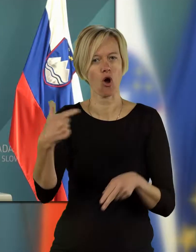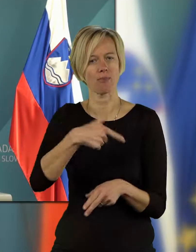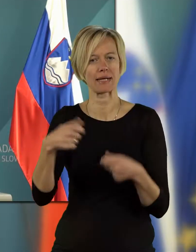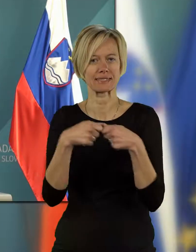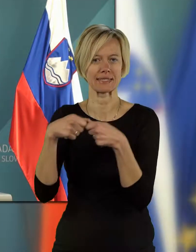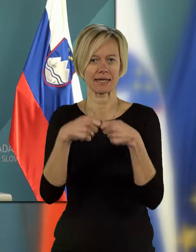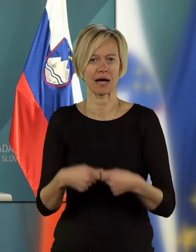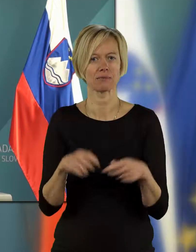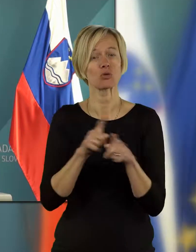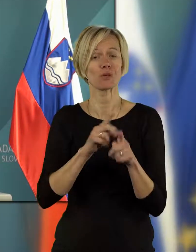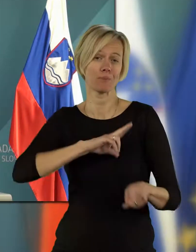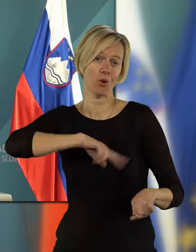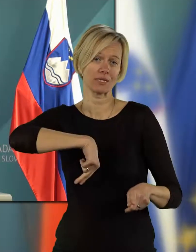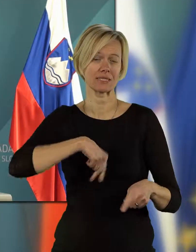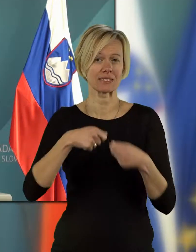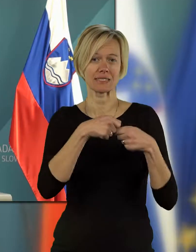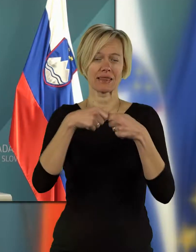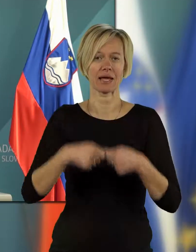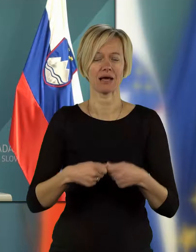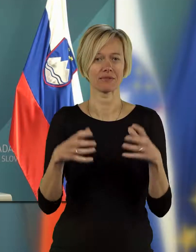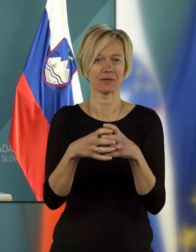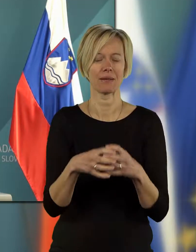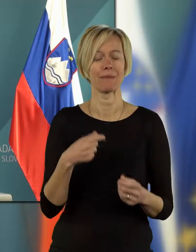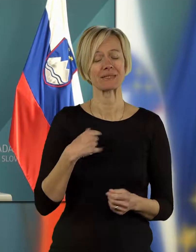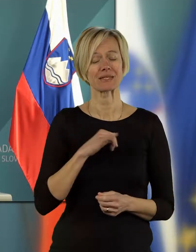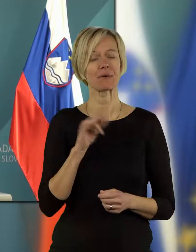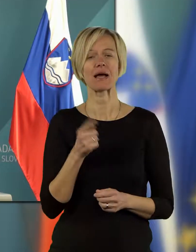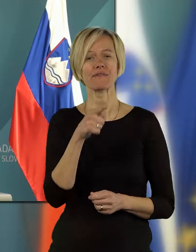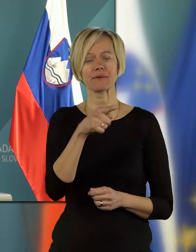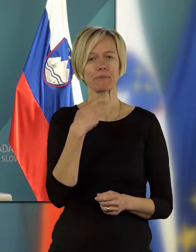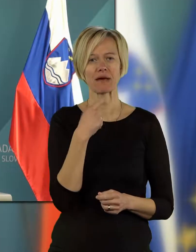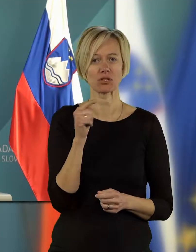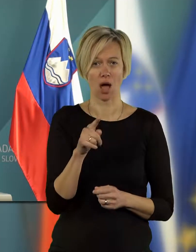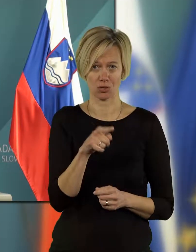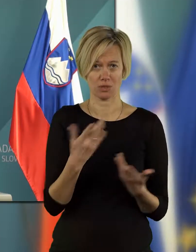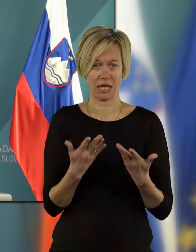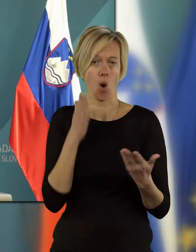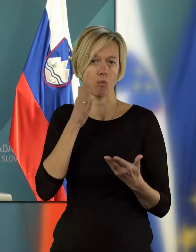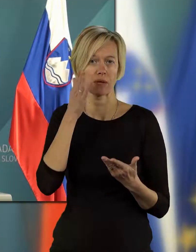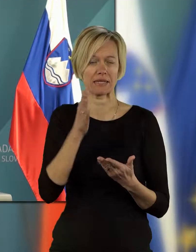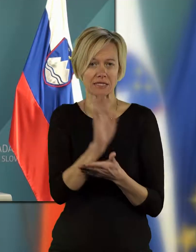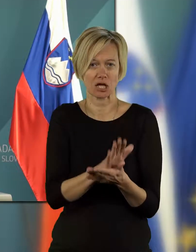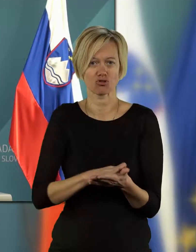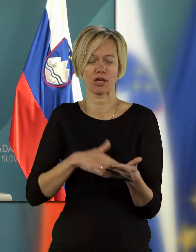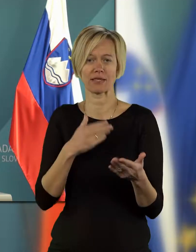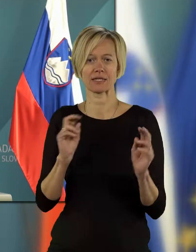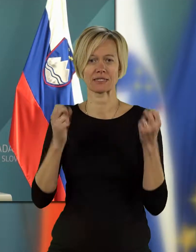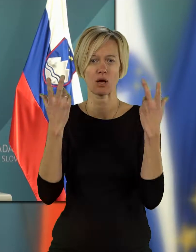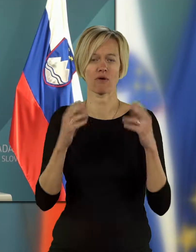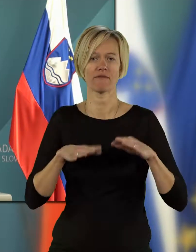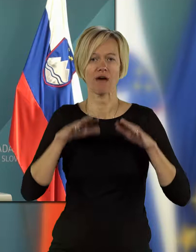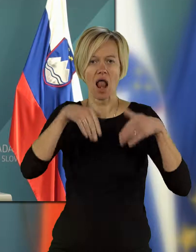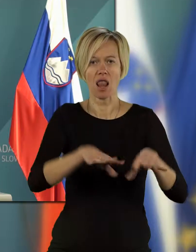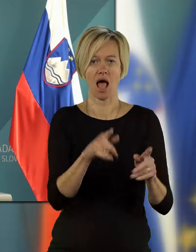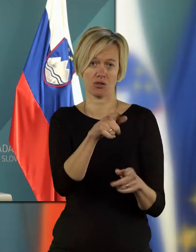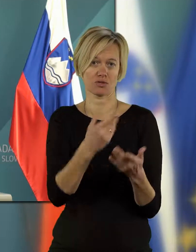oba sindikata, pa tudi policijski sindikat. Me zanima, kaj vi pravite na to, a je to zdaj se obeta začetek stavkovnega vala, je to